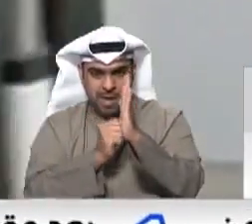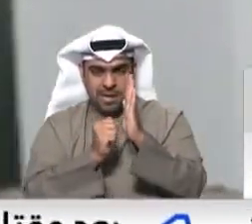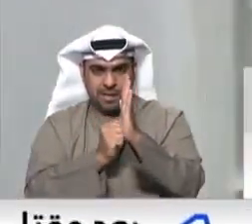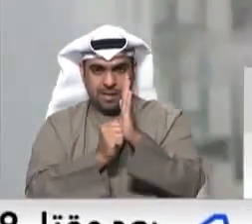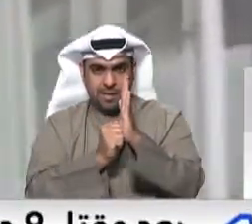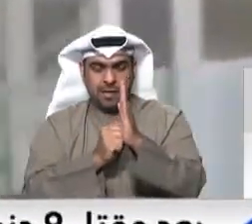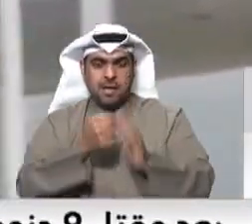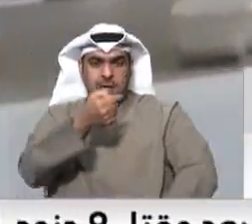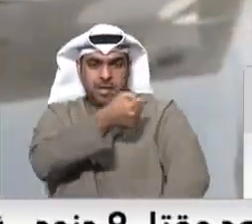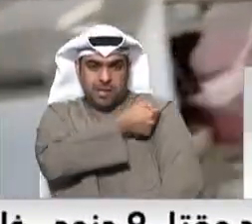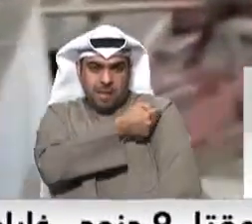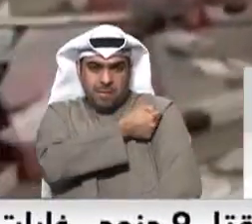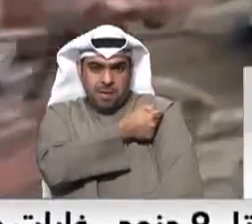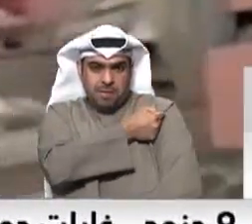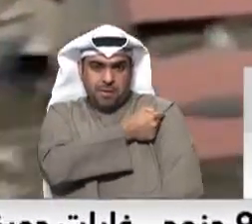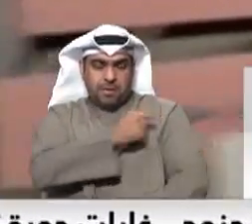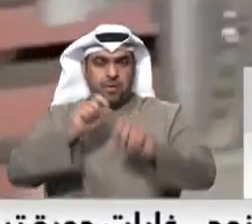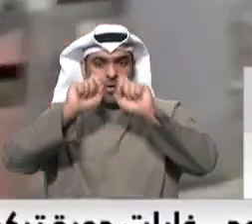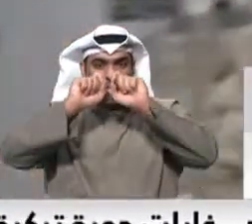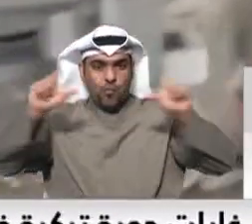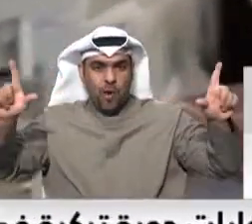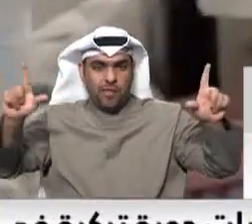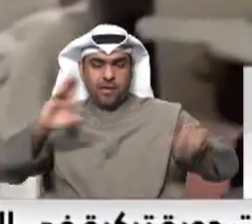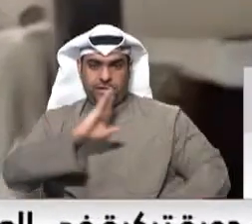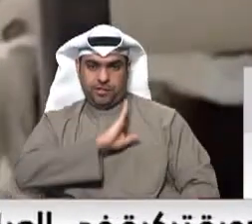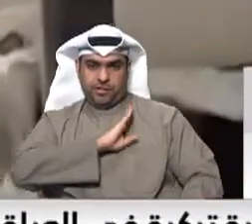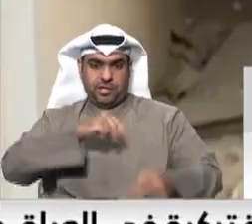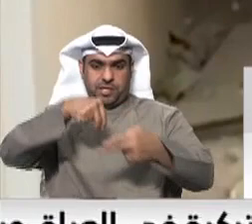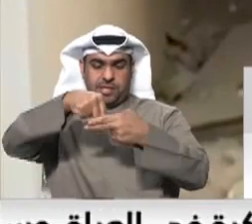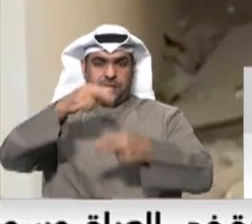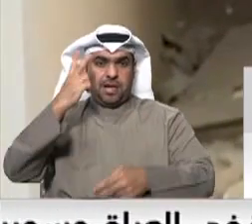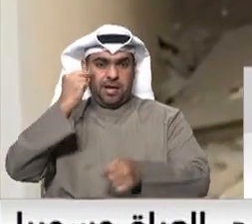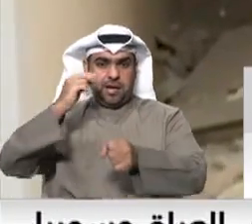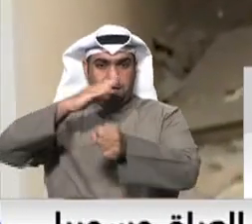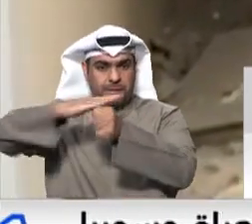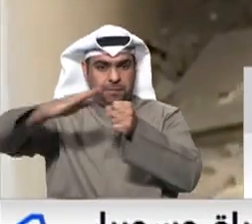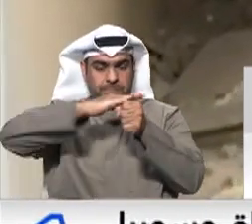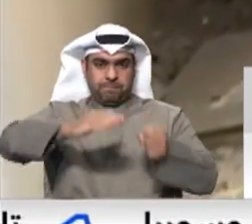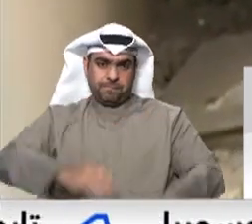والصحية وارتكاب جرائم الإبادة والإعدامات الجماعية في قطاع غزة.